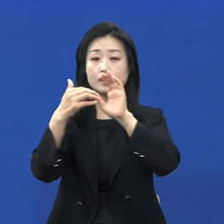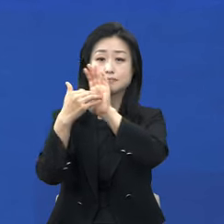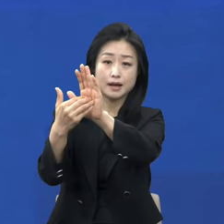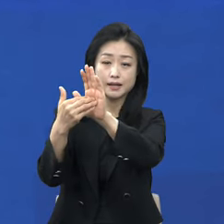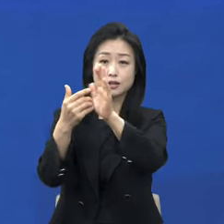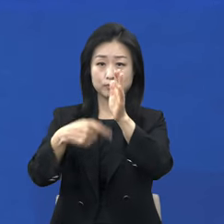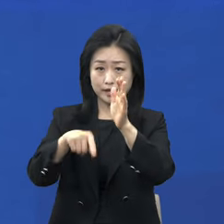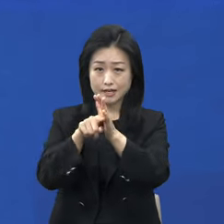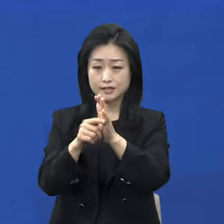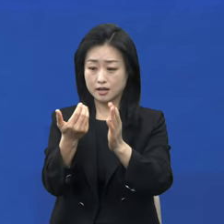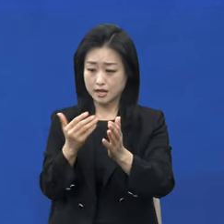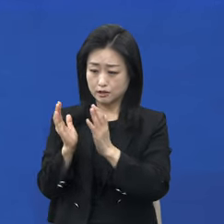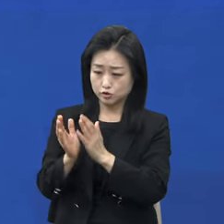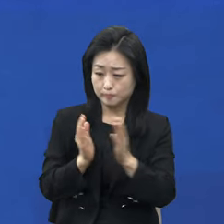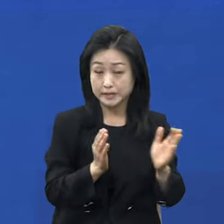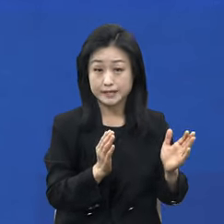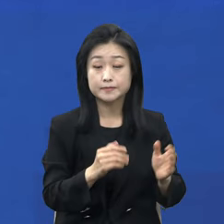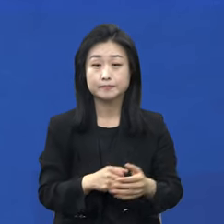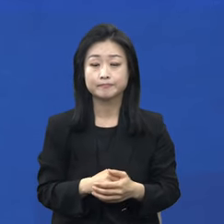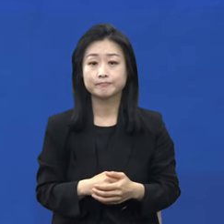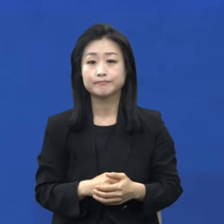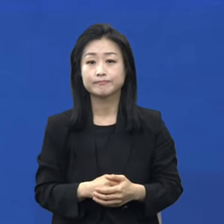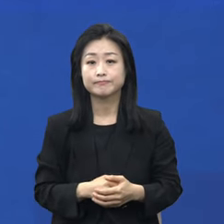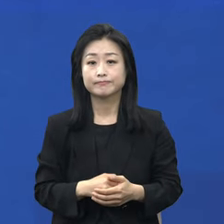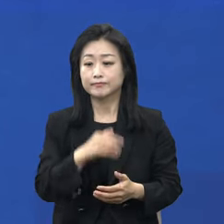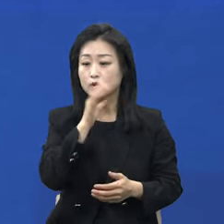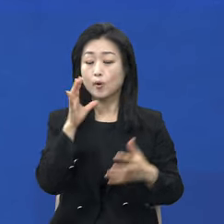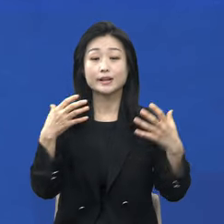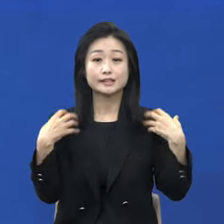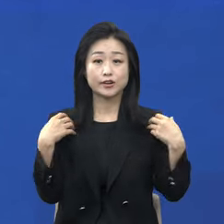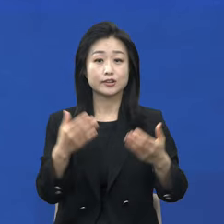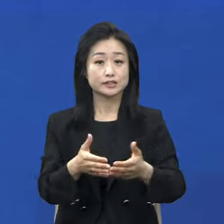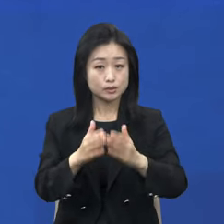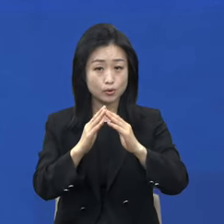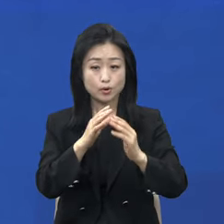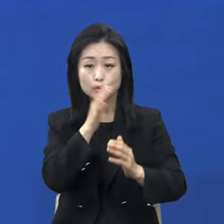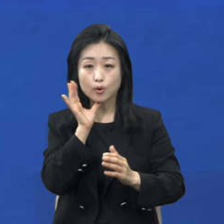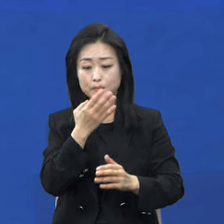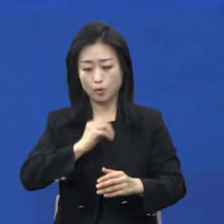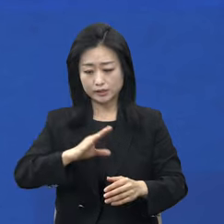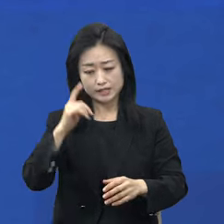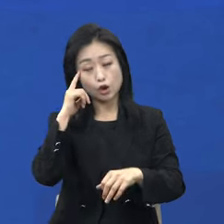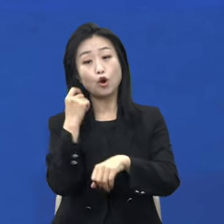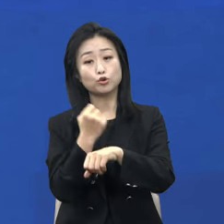대비하겠습니다. 노인청 신설과 지속적인 노인복지 연구를 위해